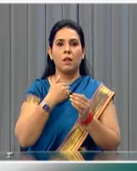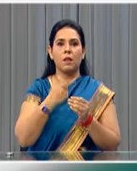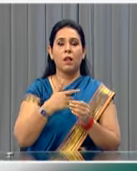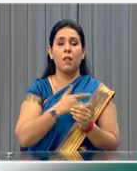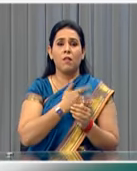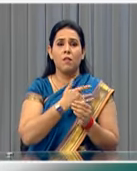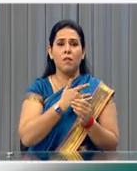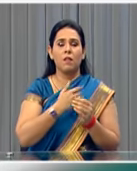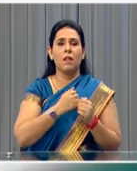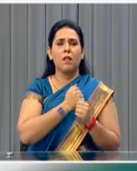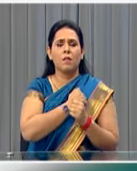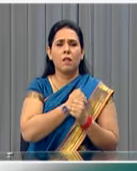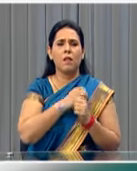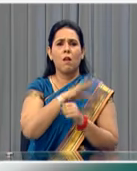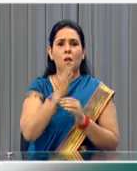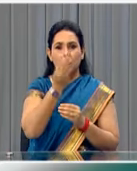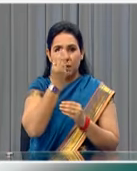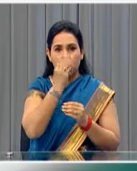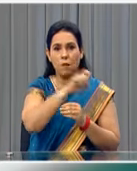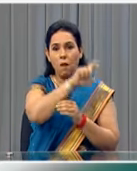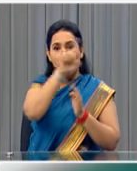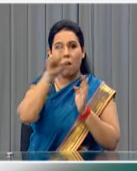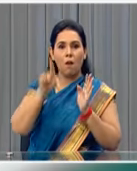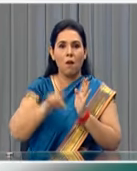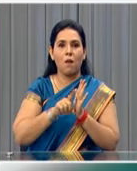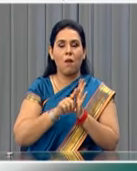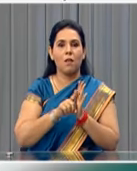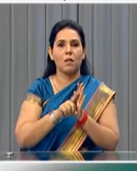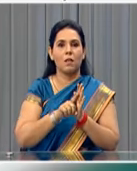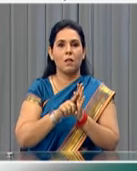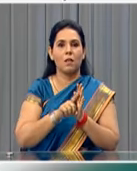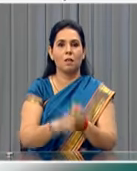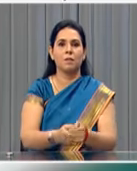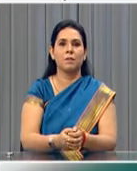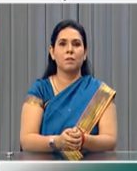हृदय से बहुत बहुत शुभकामनाएं।